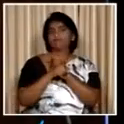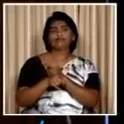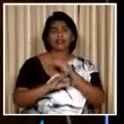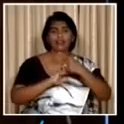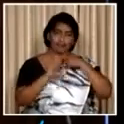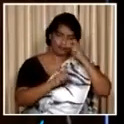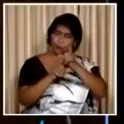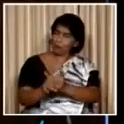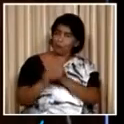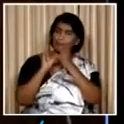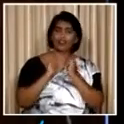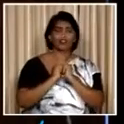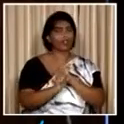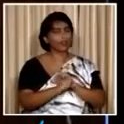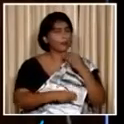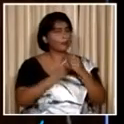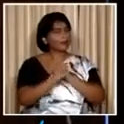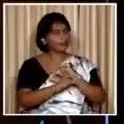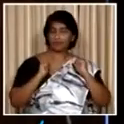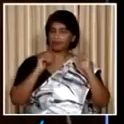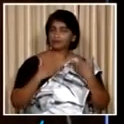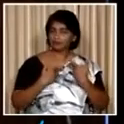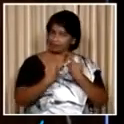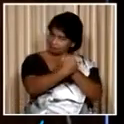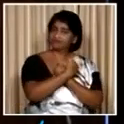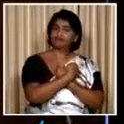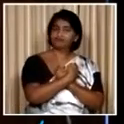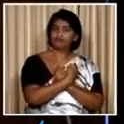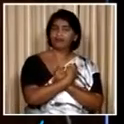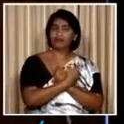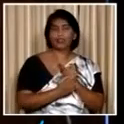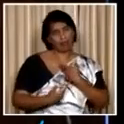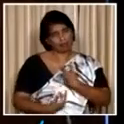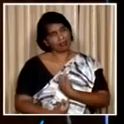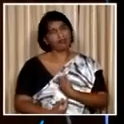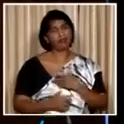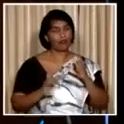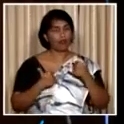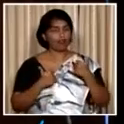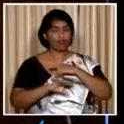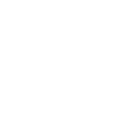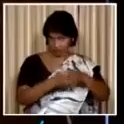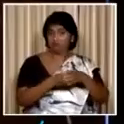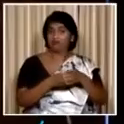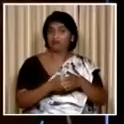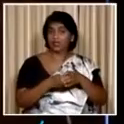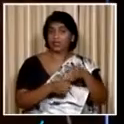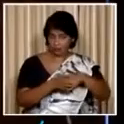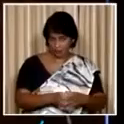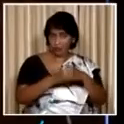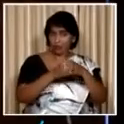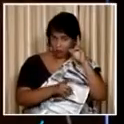රටේ මිනිස්සුත් ඒ විදිහට රස්සාවක් නොකර ව්‍යාපාරයක් නොකර ජීවත් වෙයි නුඹ. මේ අපිට වඩා හොඳට. අපිත් ආසයි නේ අපිට වඩා හොඳට සියලු දෙනා ජීවත් වෙනවා නා. කැටොල්